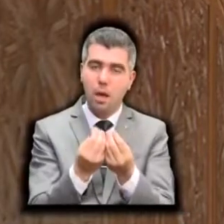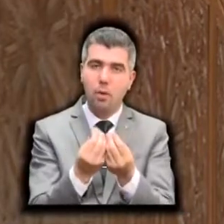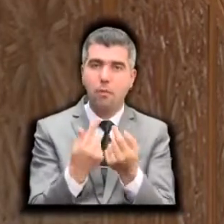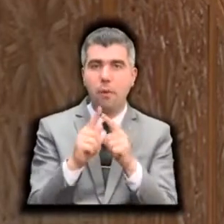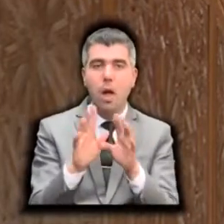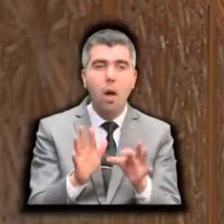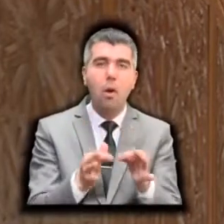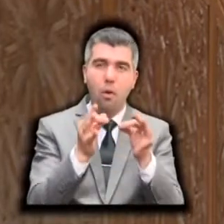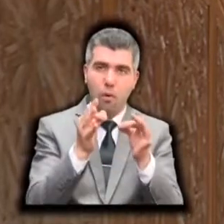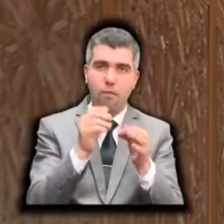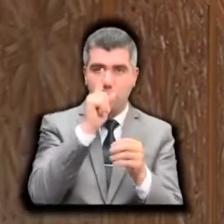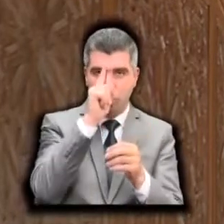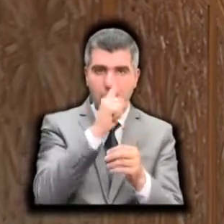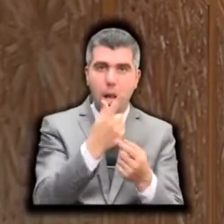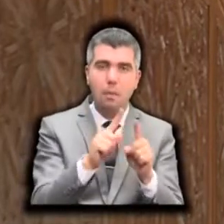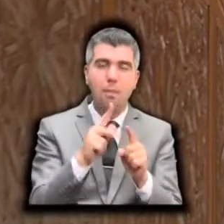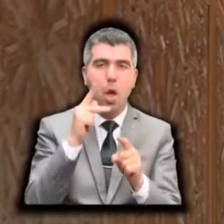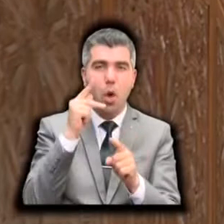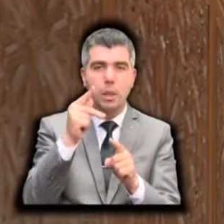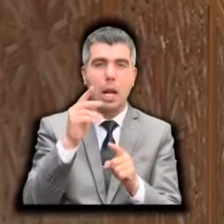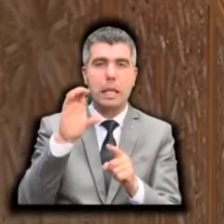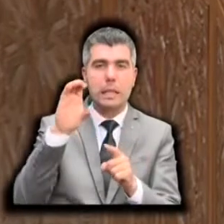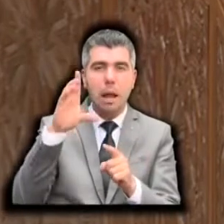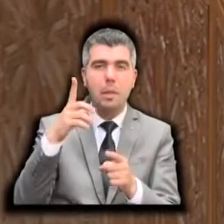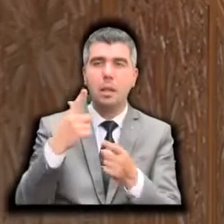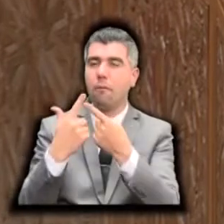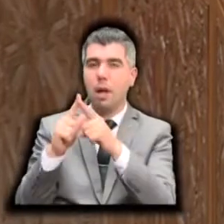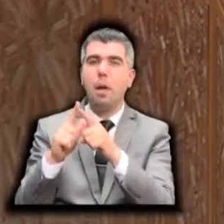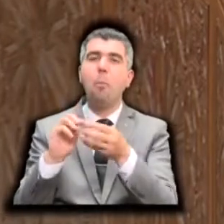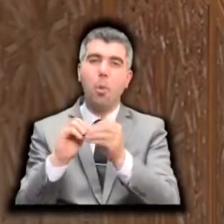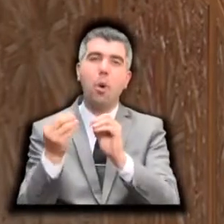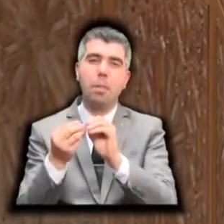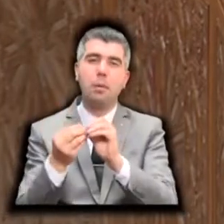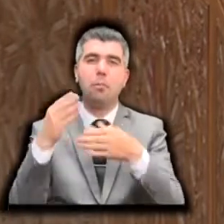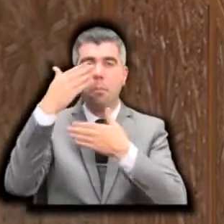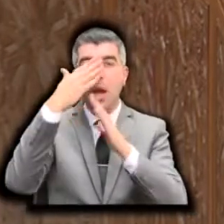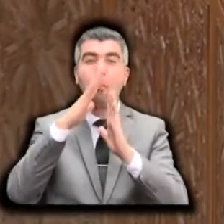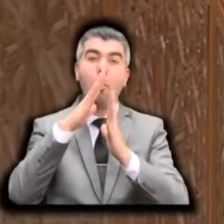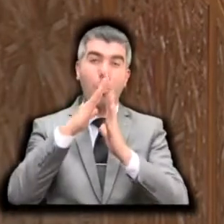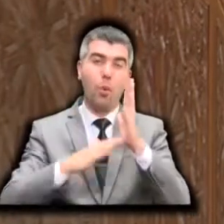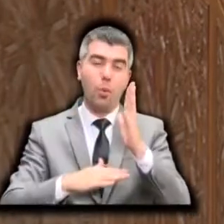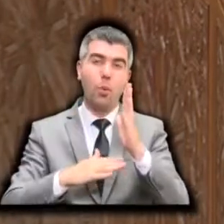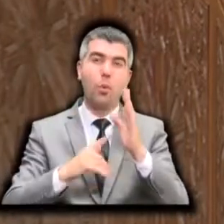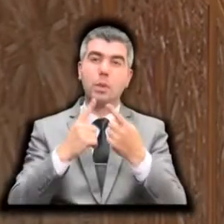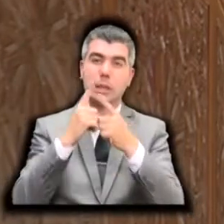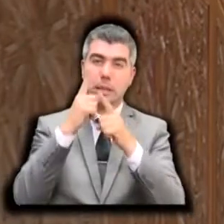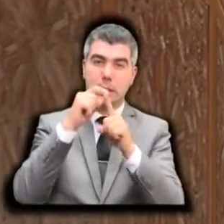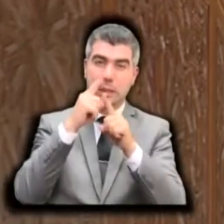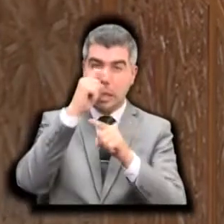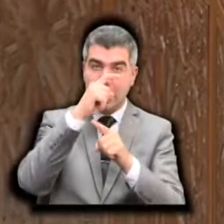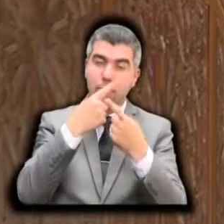لهذا ان شاء الله. لا الاشكاليات القنيطره، الدار البيضاء، مجموعه الاشكاليات على الصعيد باش نعزوا